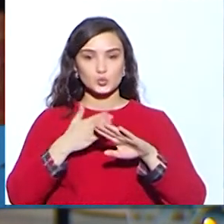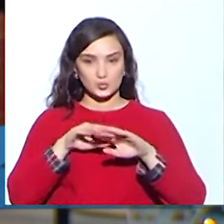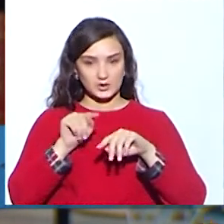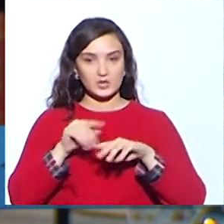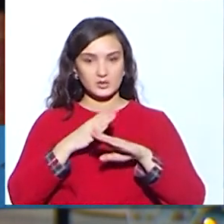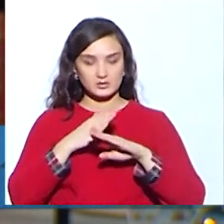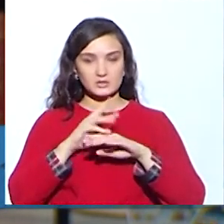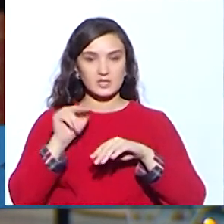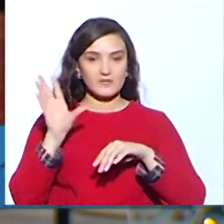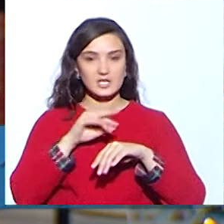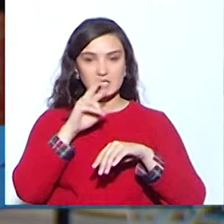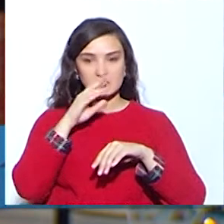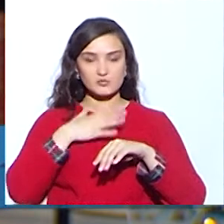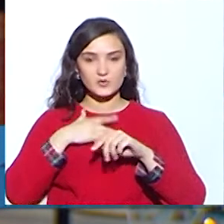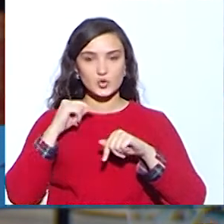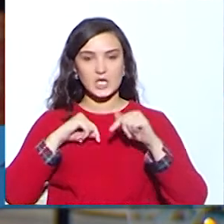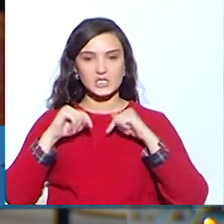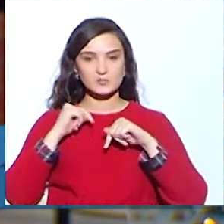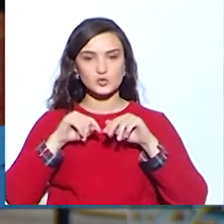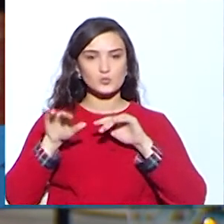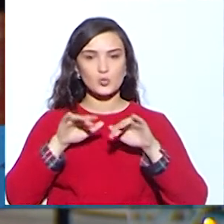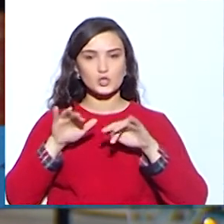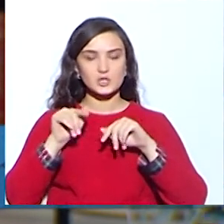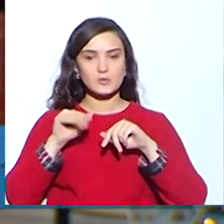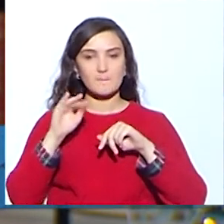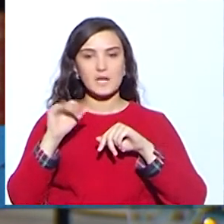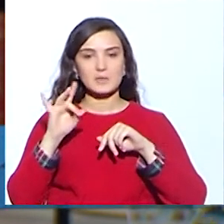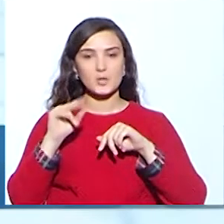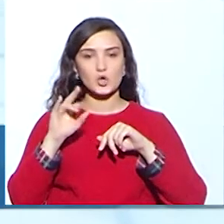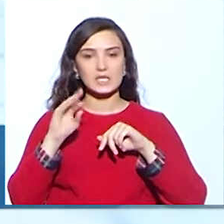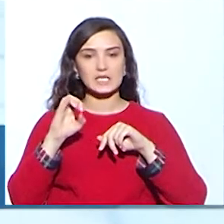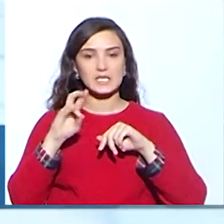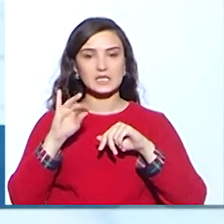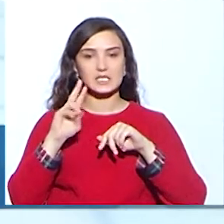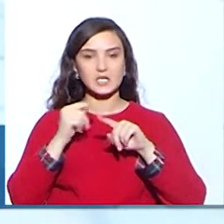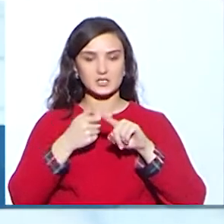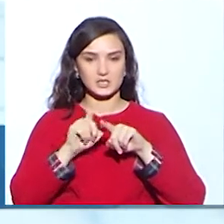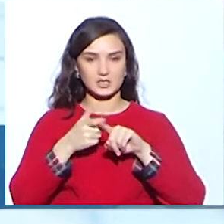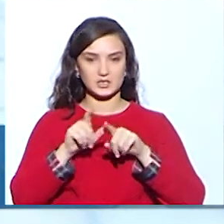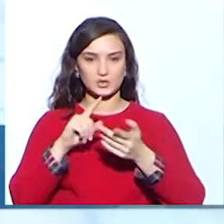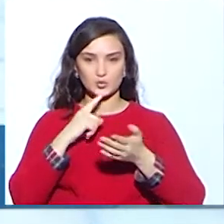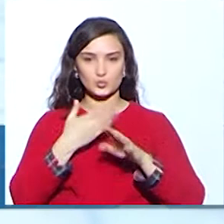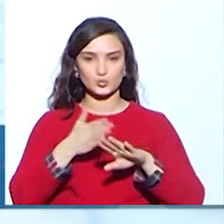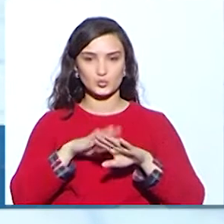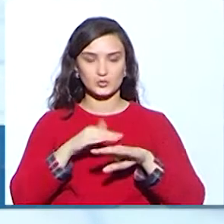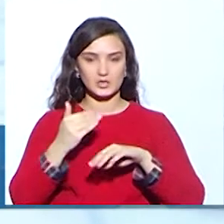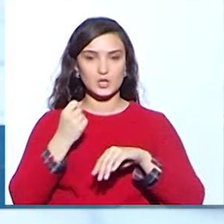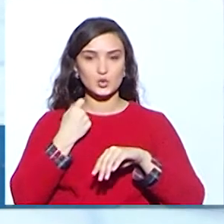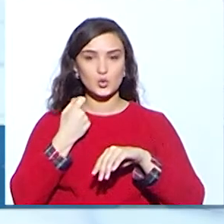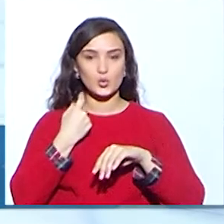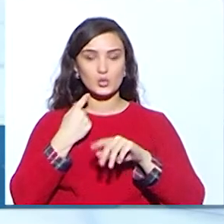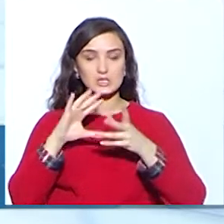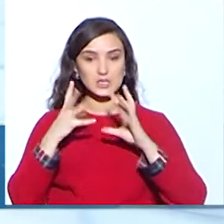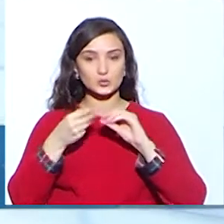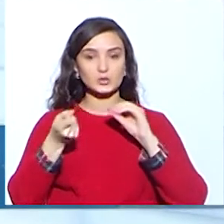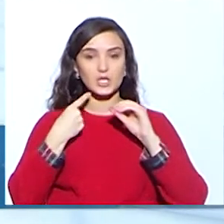და ყველა წამალი მოძრაობს ჩვენ ორგანიზმში, რასაც ქვია ფარმაკოკინეტიკა და ესეც საკმაოდ რთული აქვს ალკოჰოლს. ალკოჰოლი